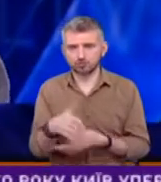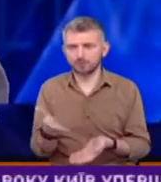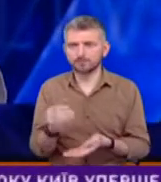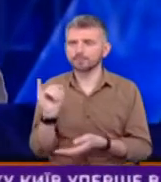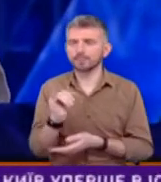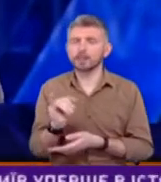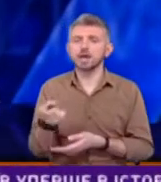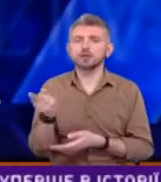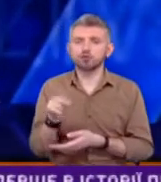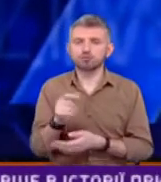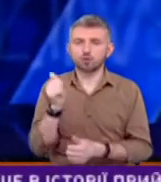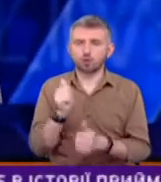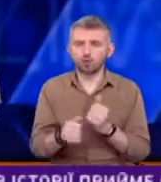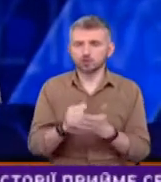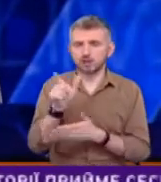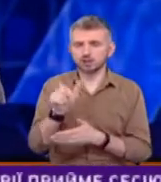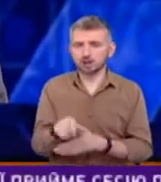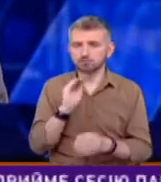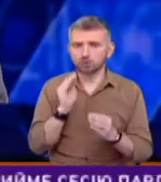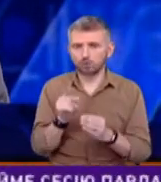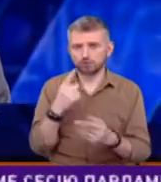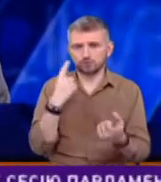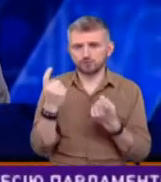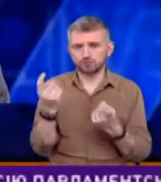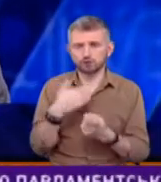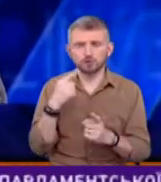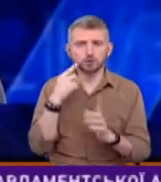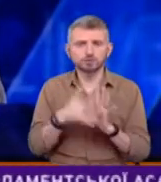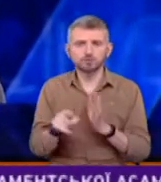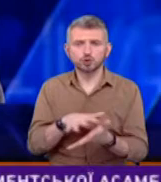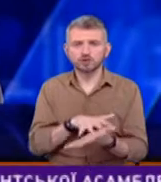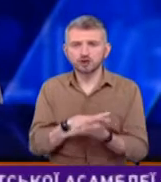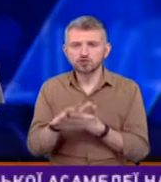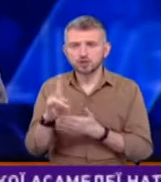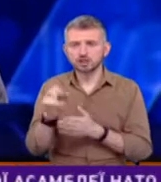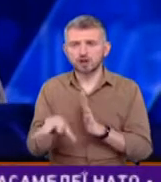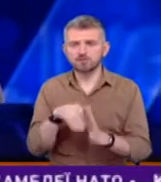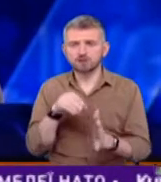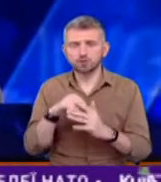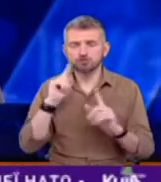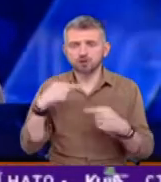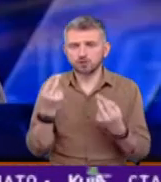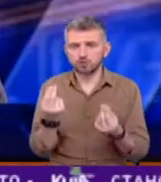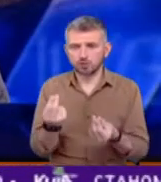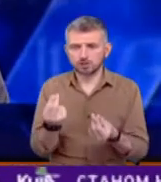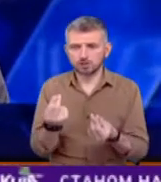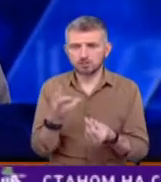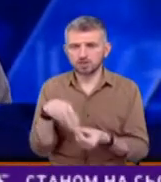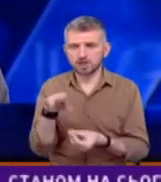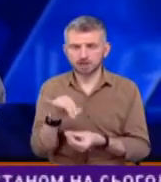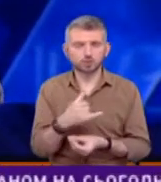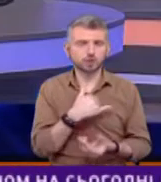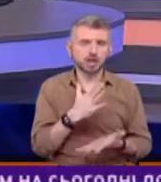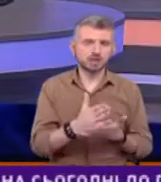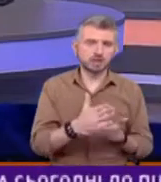І тому кожен кандидат приховує цю інформацію. Ми розуміємо, що витрачаються на вибори шалені кошти, в це мільярди. Є